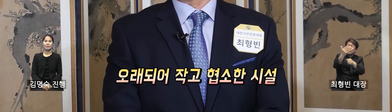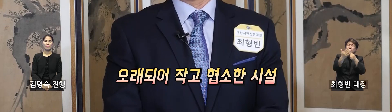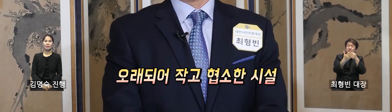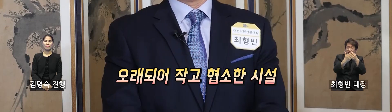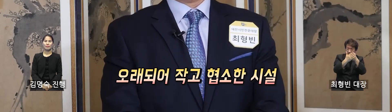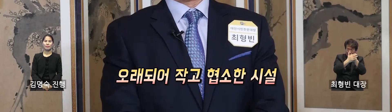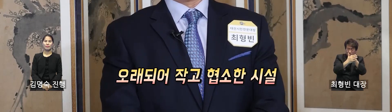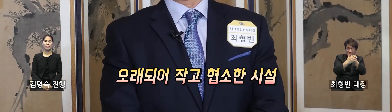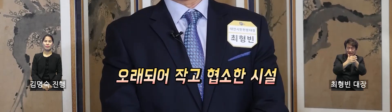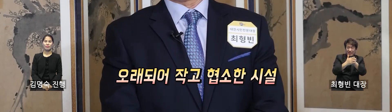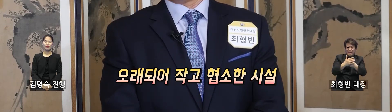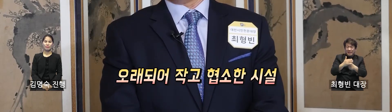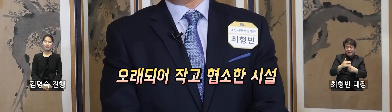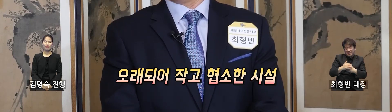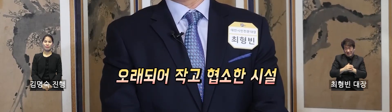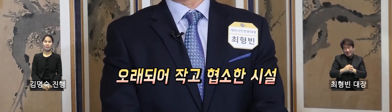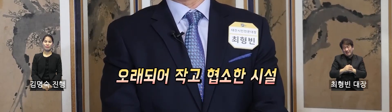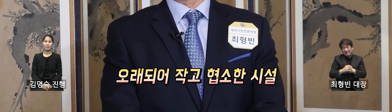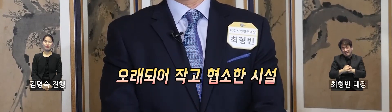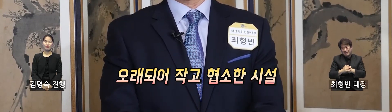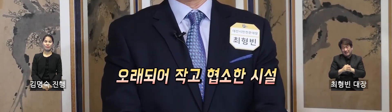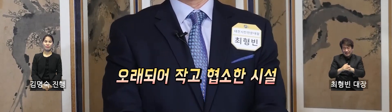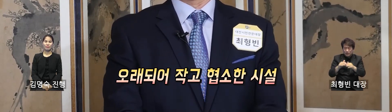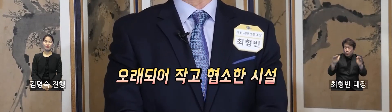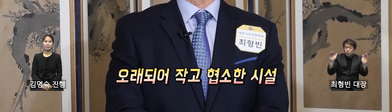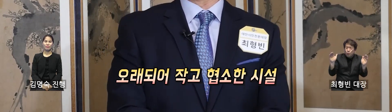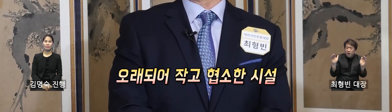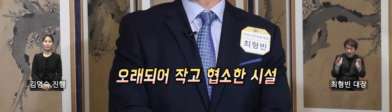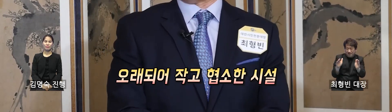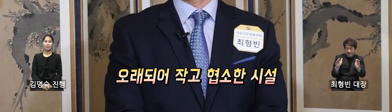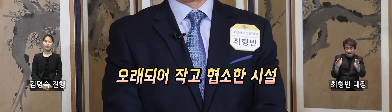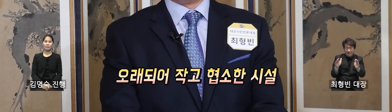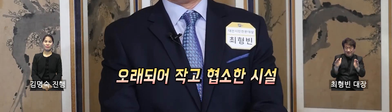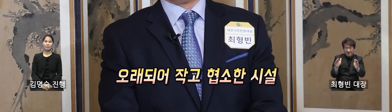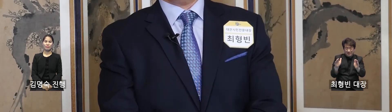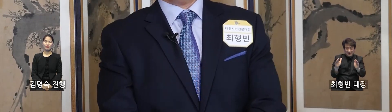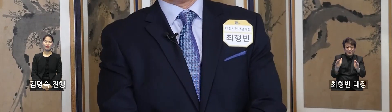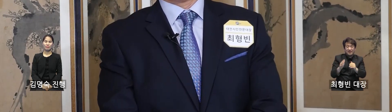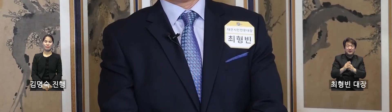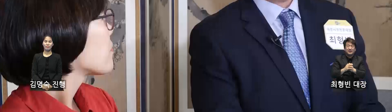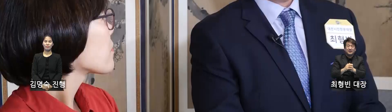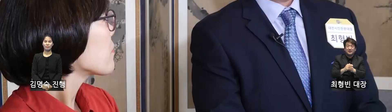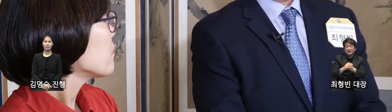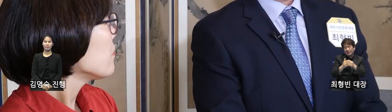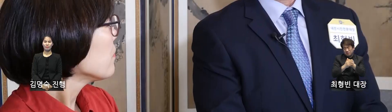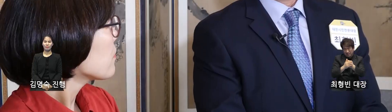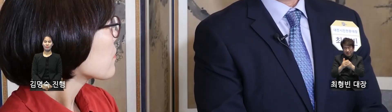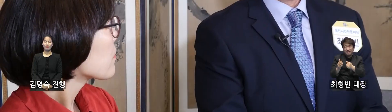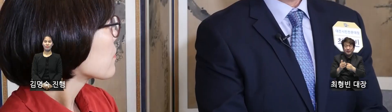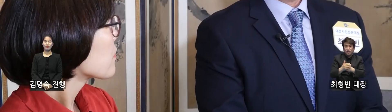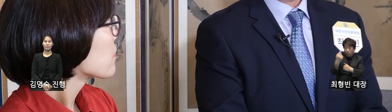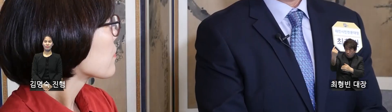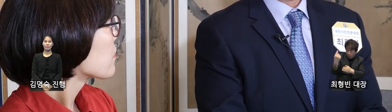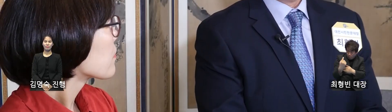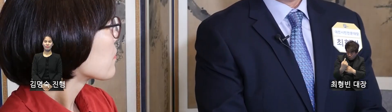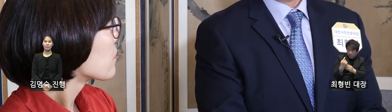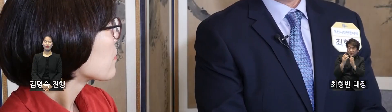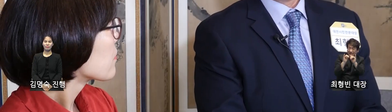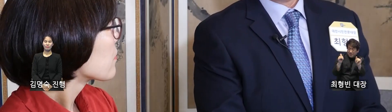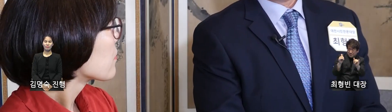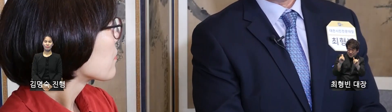시세좀 관광객의 예비 해서 시세 굉장히 좁습니다 작습니다 그래서 오시는 분들이